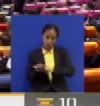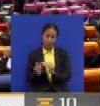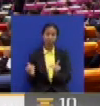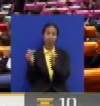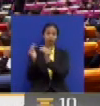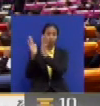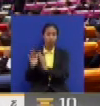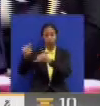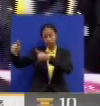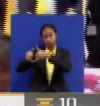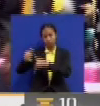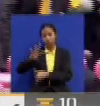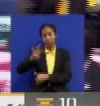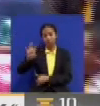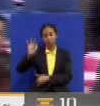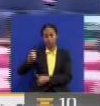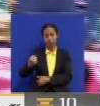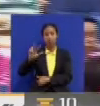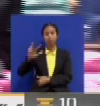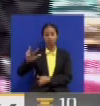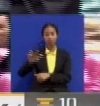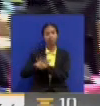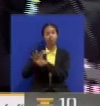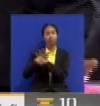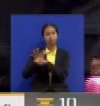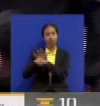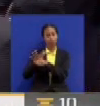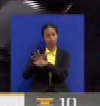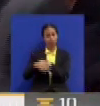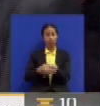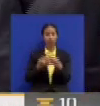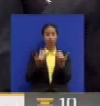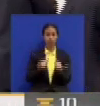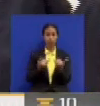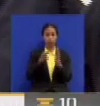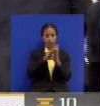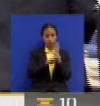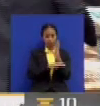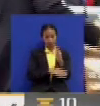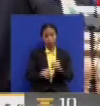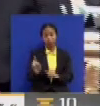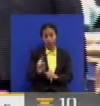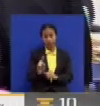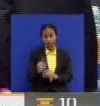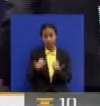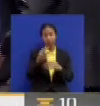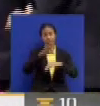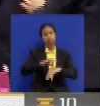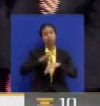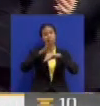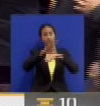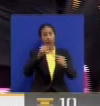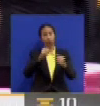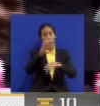ไม่มีใครรู ้ค่ะ เพราะว่ายังไม่ถึงวันโหวตเลือกนายก ค่ะ เพราะจะต้องมีการต้องเป็นเร่งหางูเห่านะ